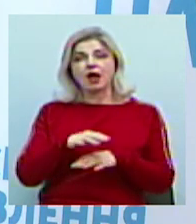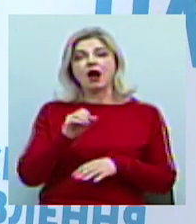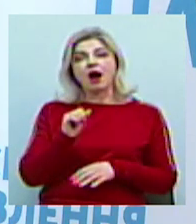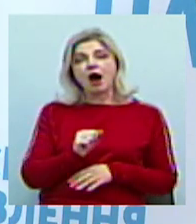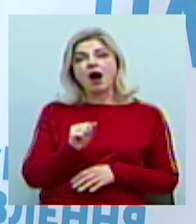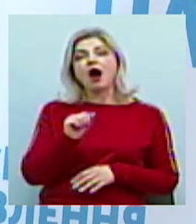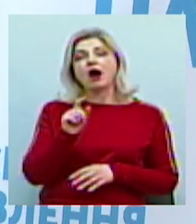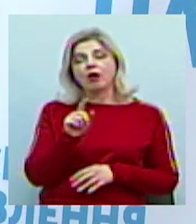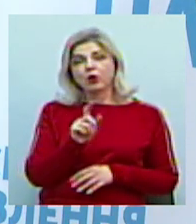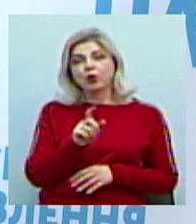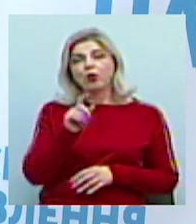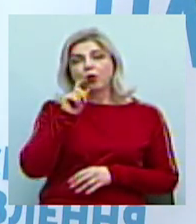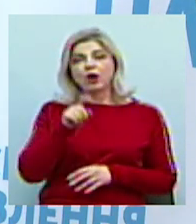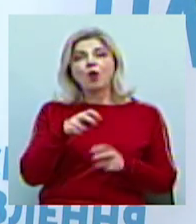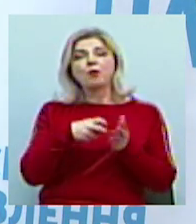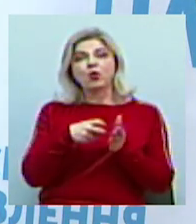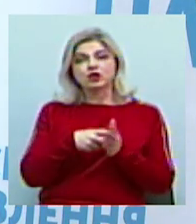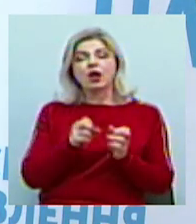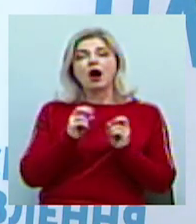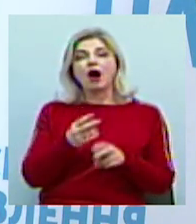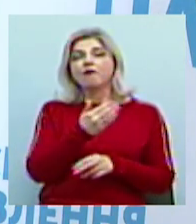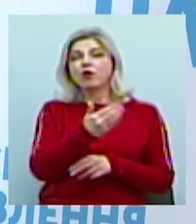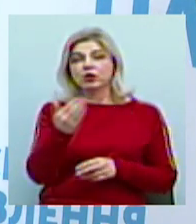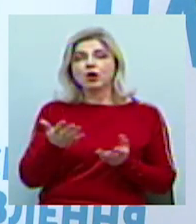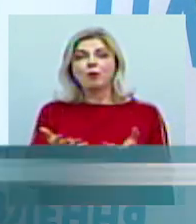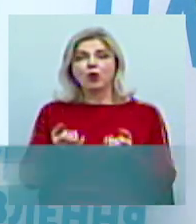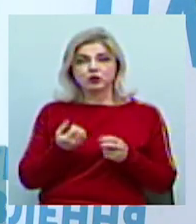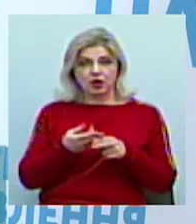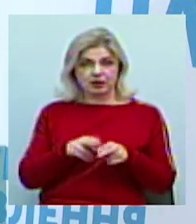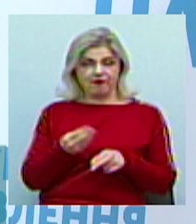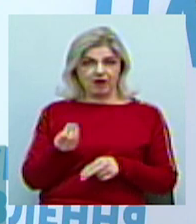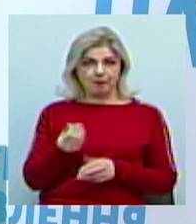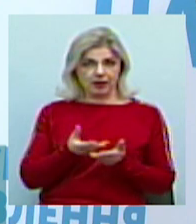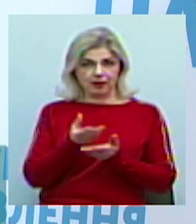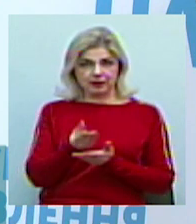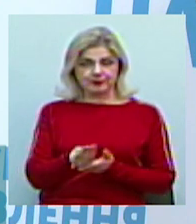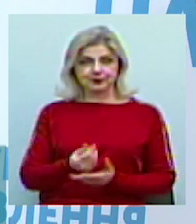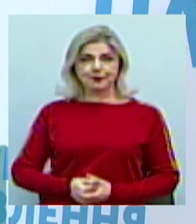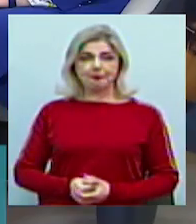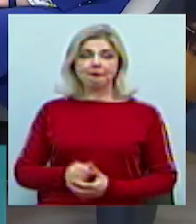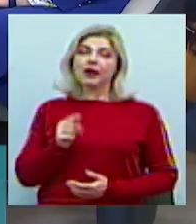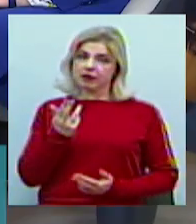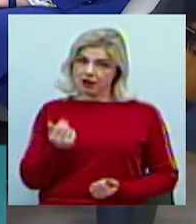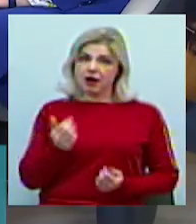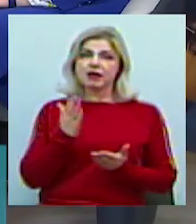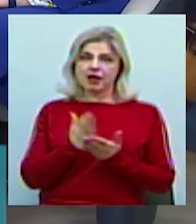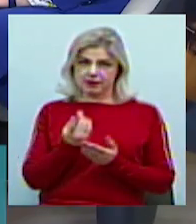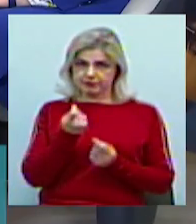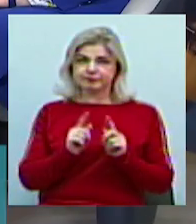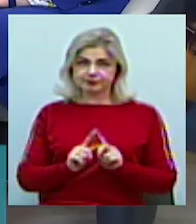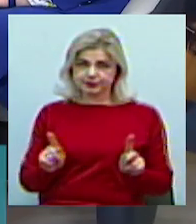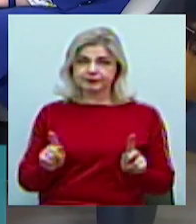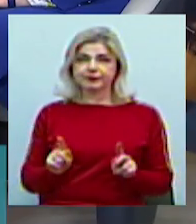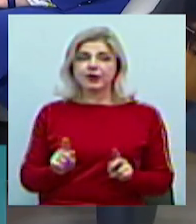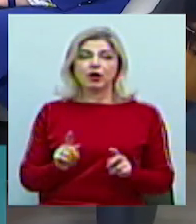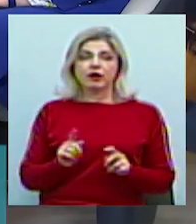а ось Укрпошта, як вони отримують ці виплати? Так, тут є своя специфіка в тому, що